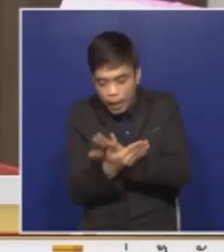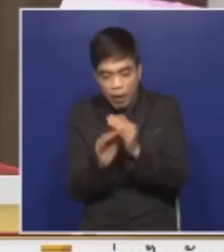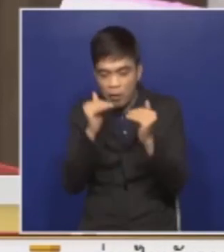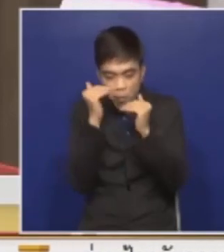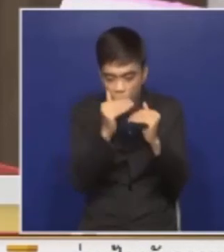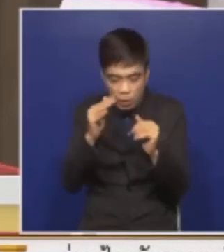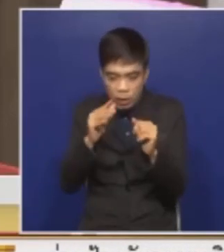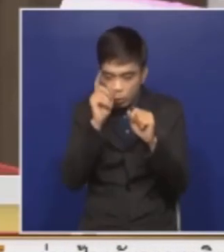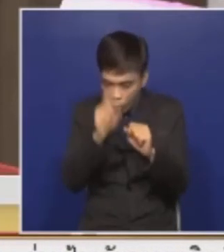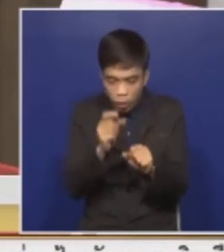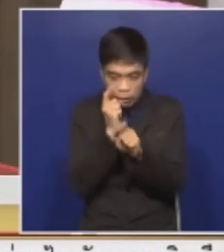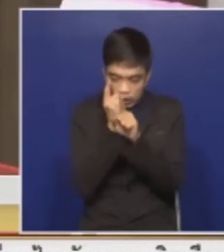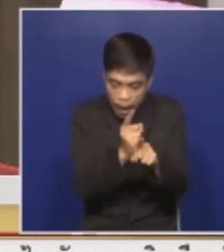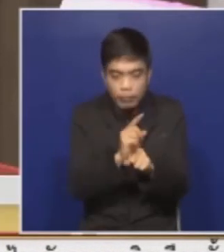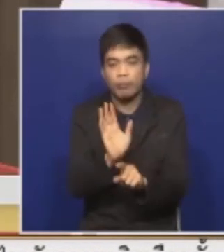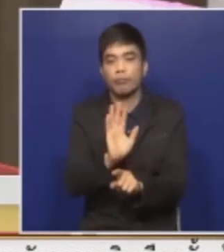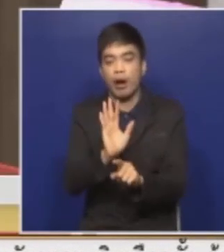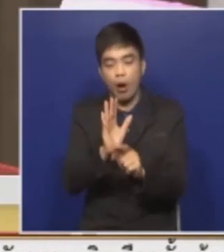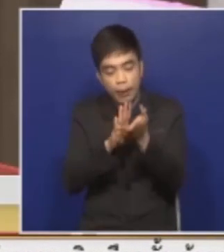ได้จำกัดเกินไปน่าจะ